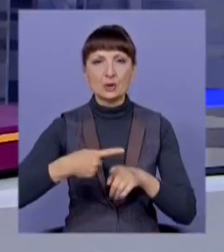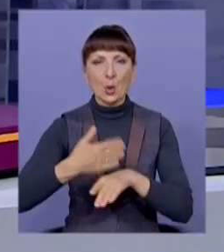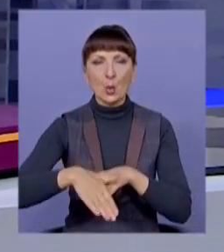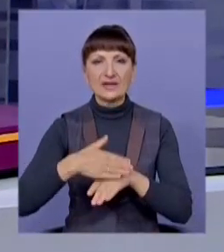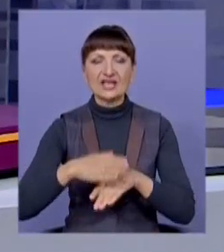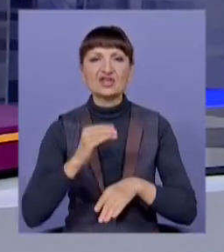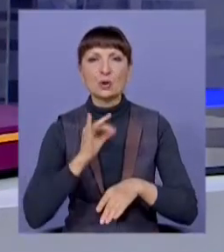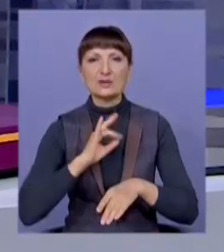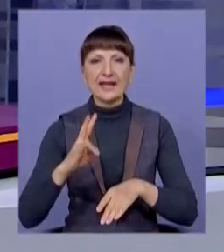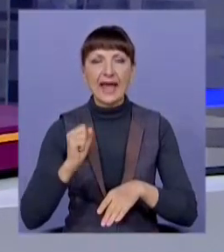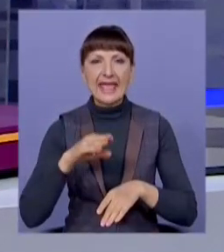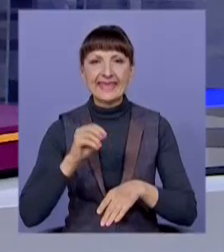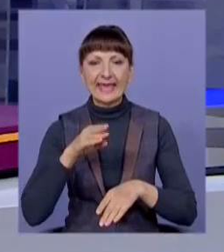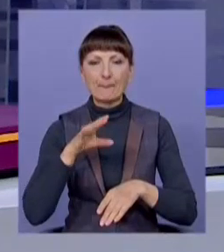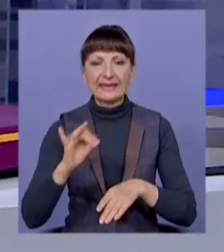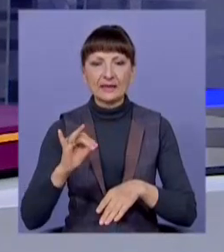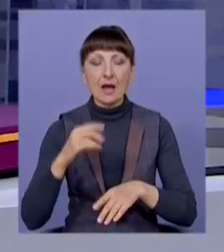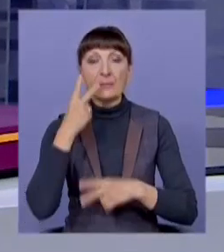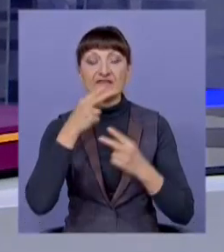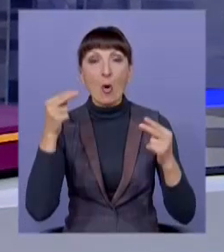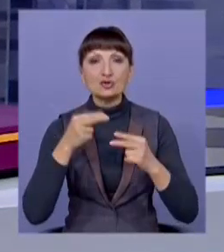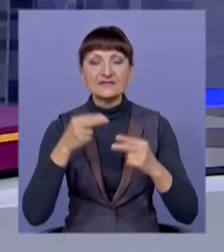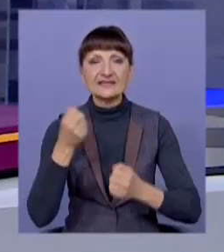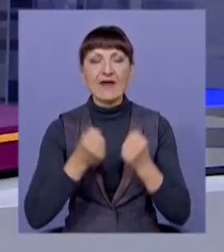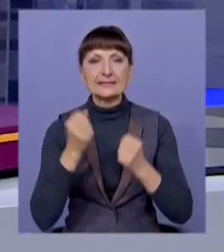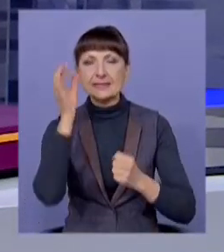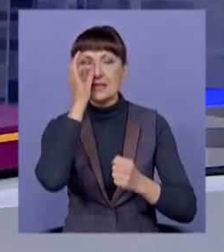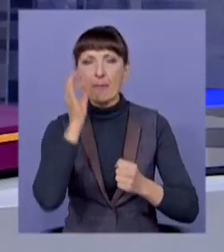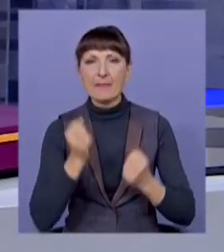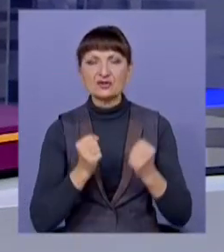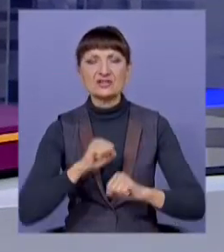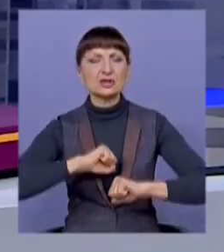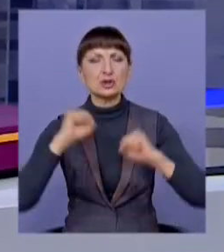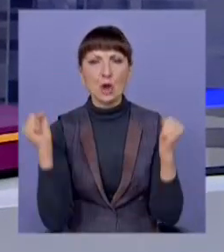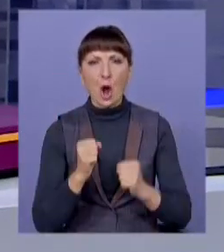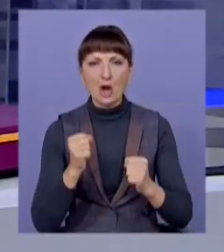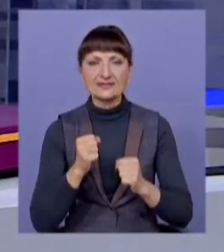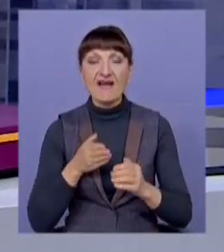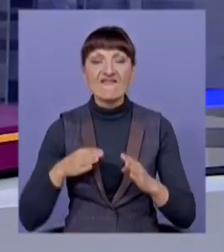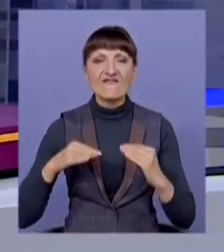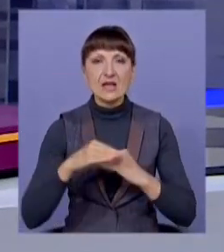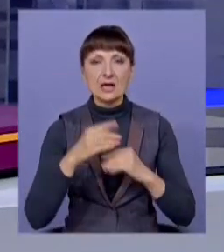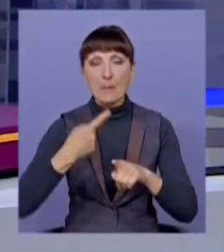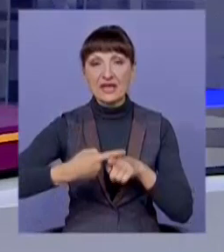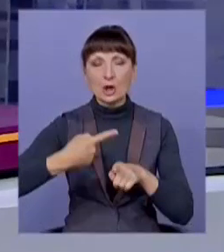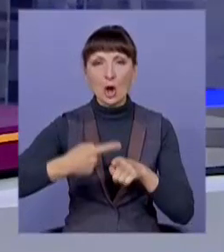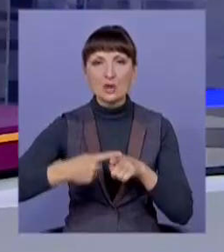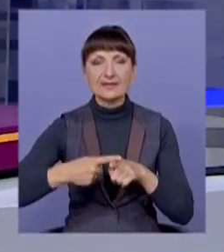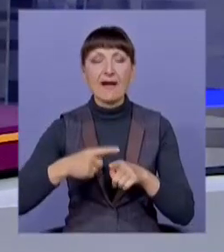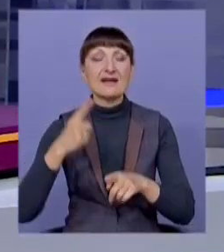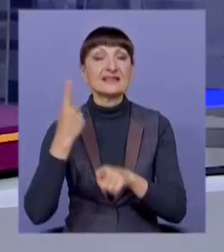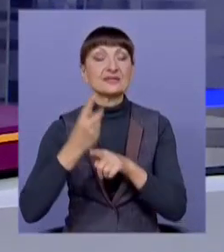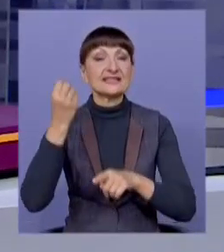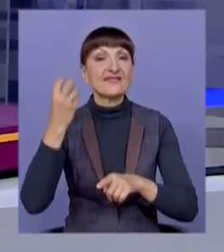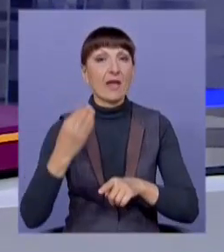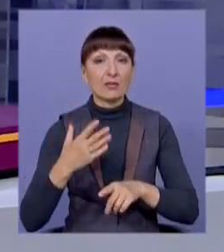улиц Желтуксан и Айтекеби. По словам очевидцев, водитель немецкого авто на большой скорости выехал на перекресток, проигнорировав